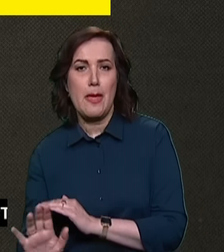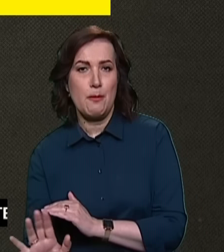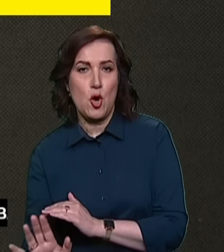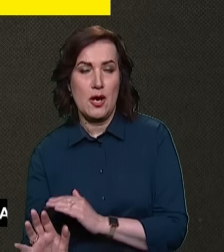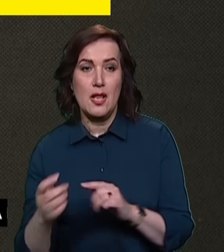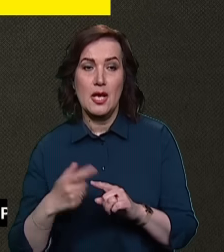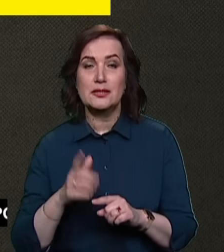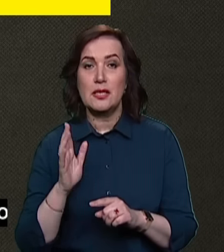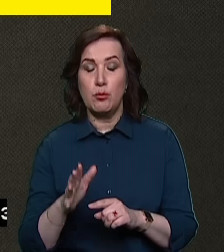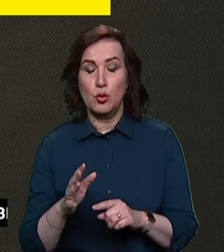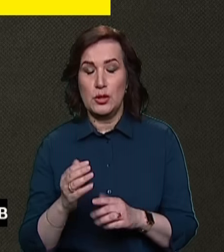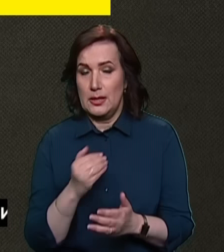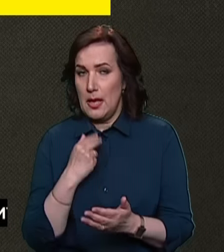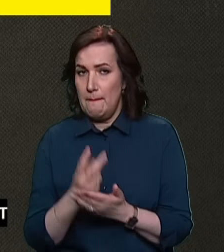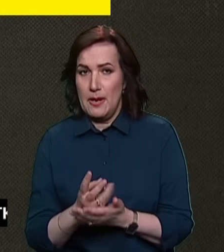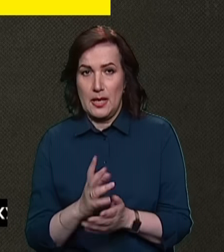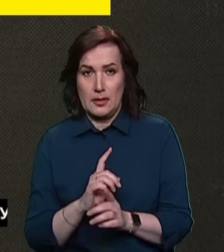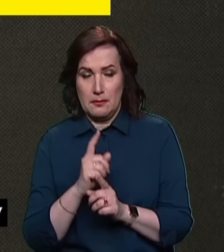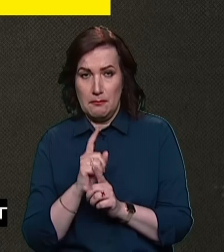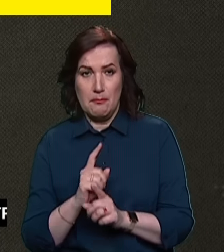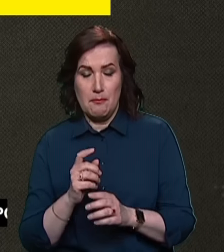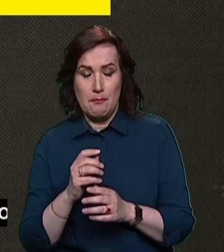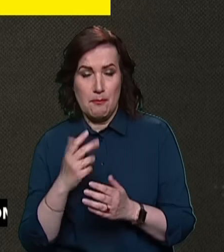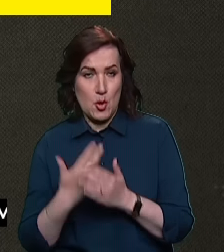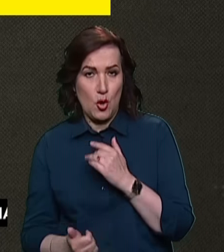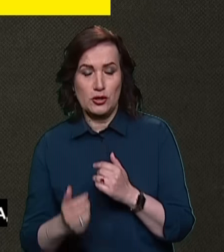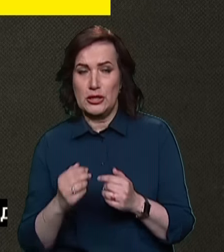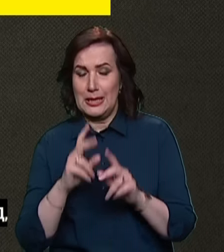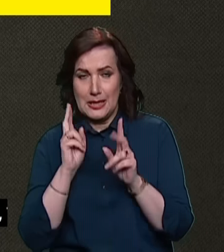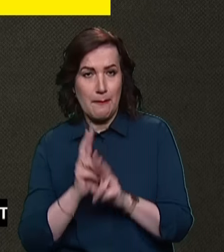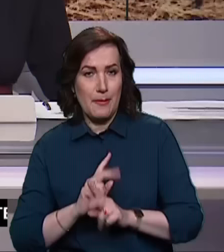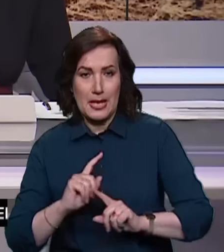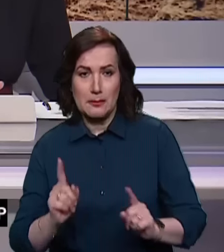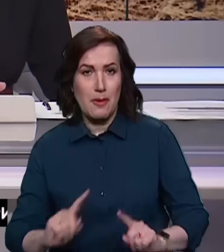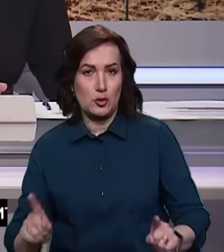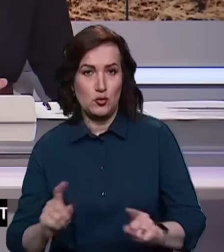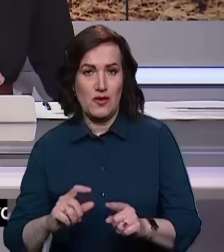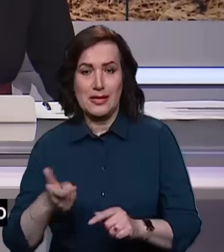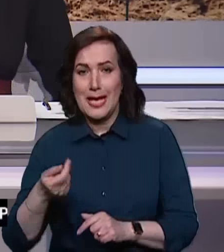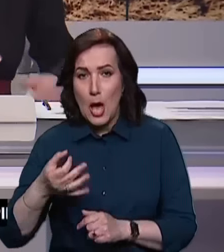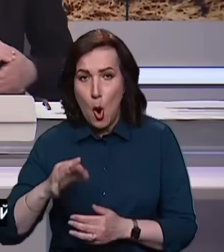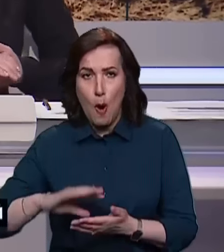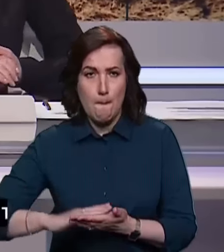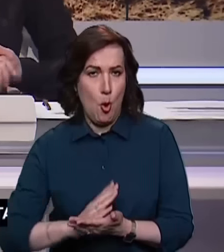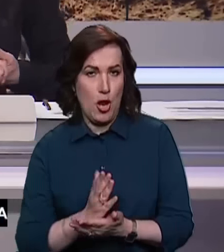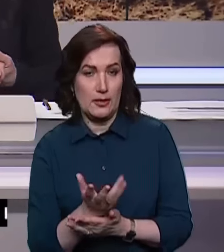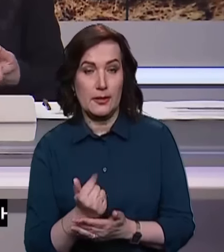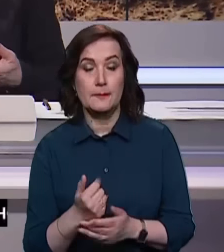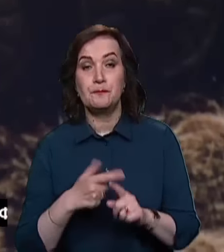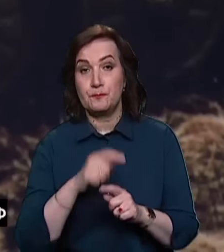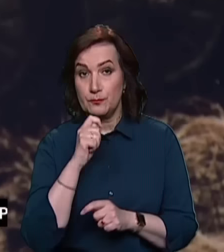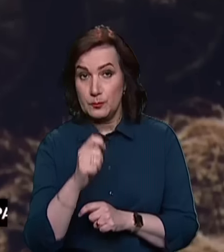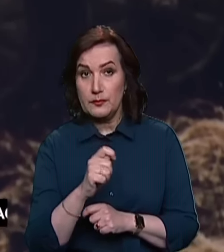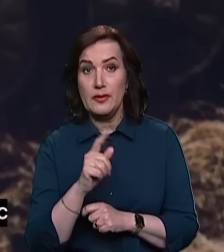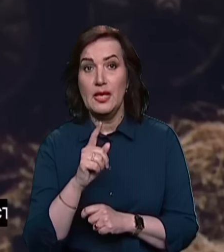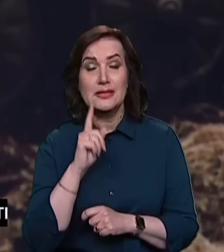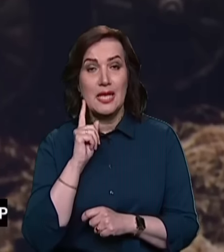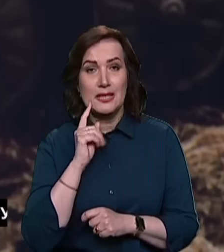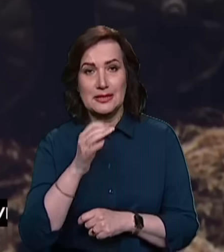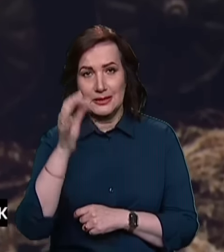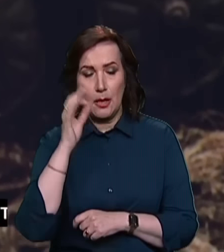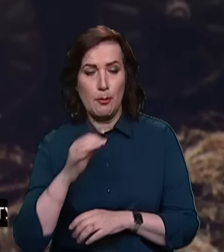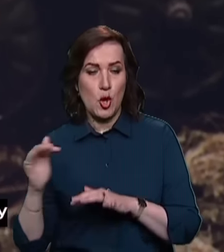програла, бо це буде непередбачуваний програш і непередбачувана геополітика. У цьому ж інтерв'ю президент Зеленський